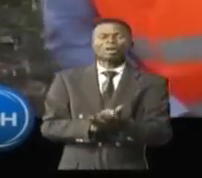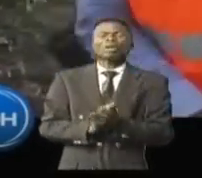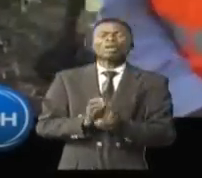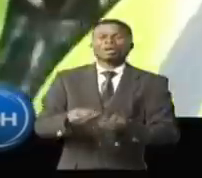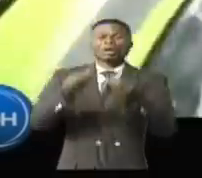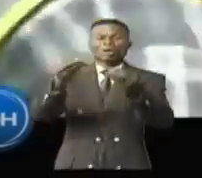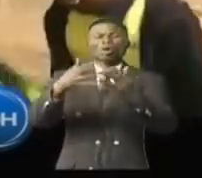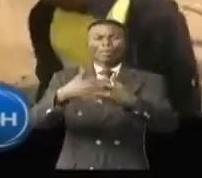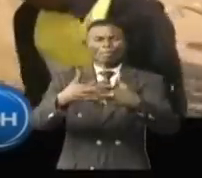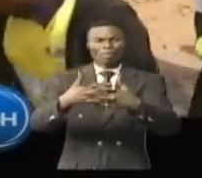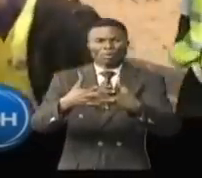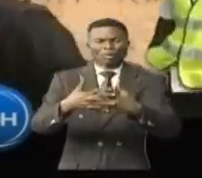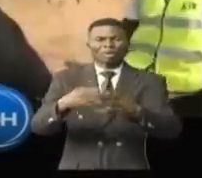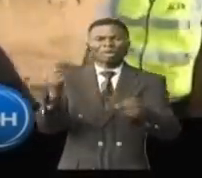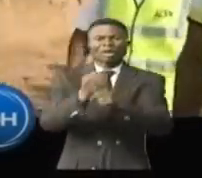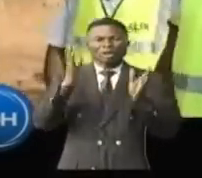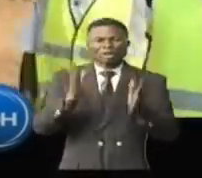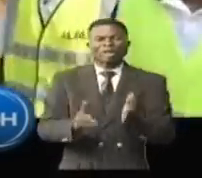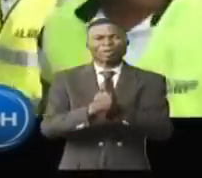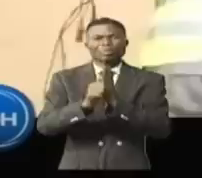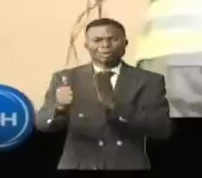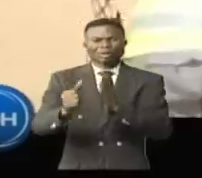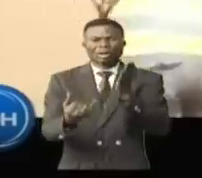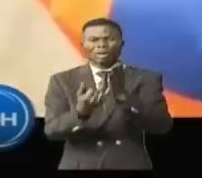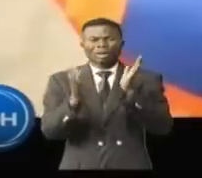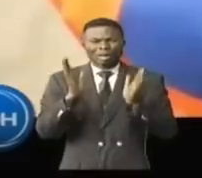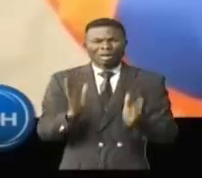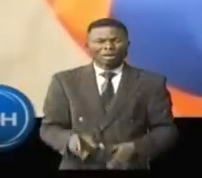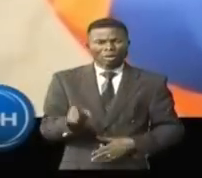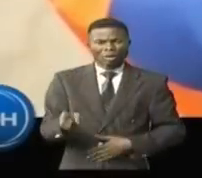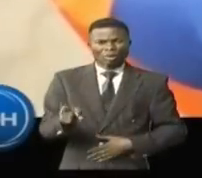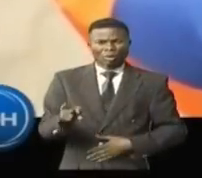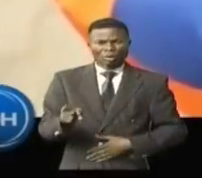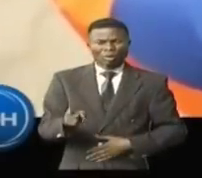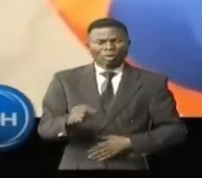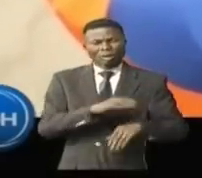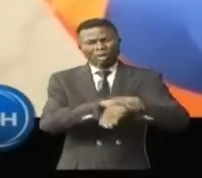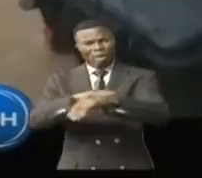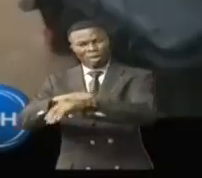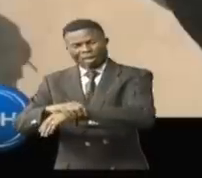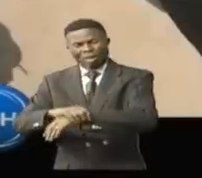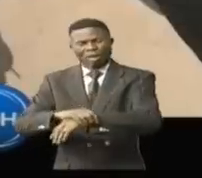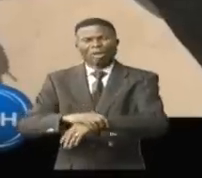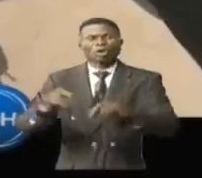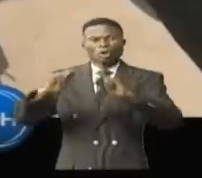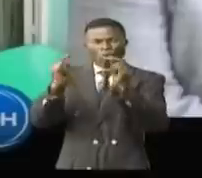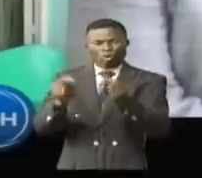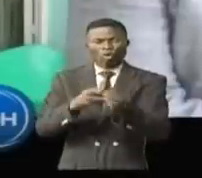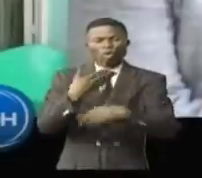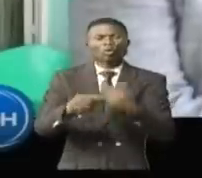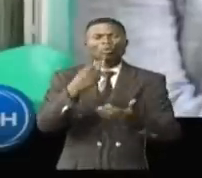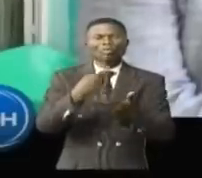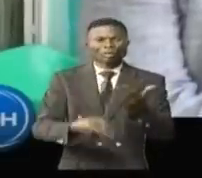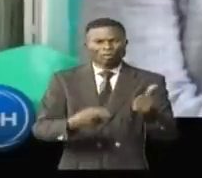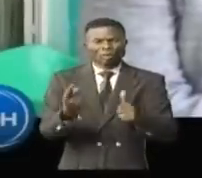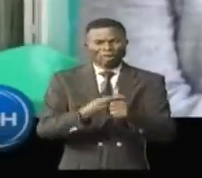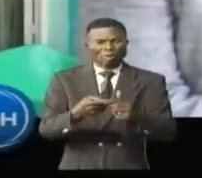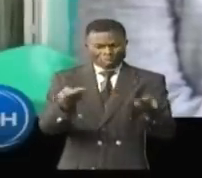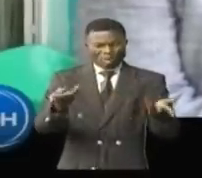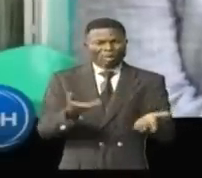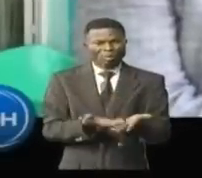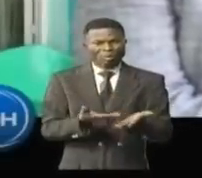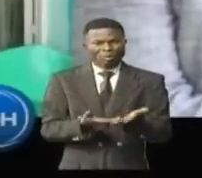du matériel et du personnel. L'ingénieur Eric Nguilo a conduit ses équipes. Ce que nous allons faire concrètement sur terrain, c'est